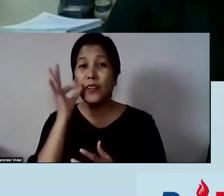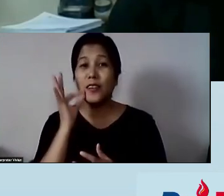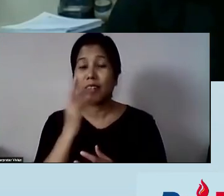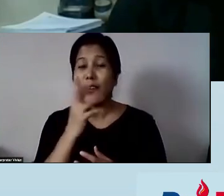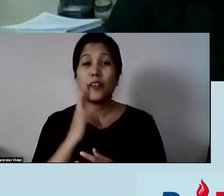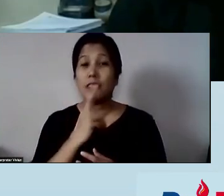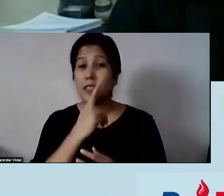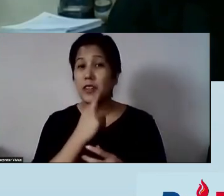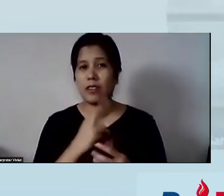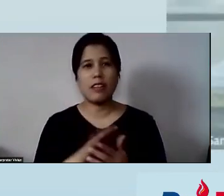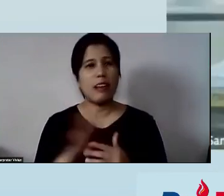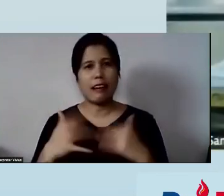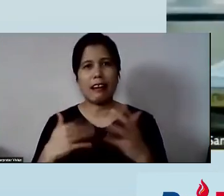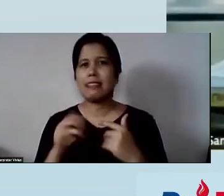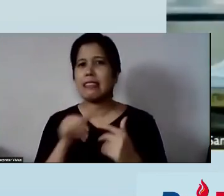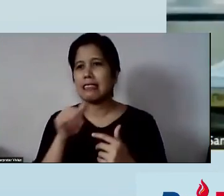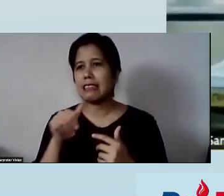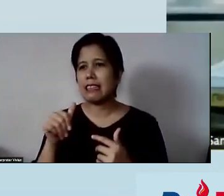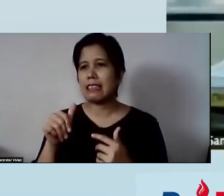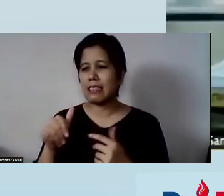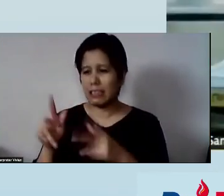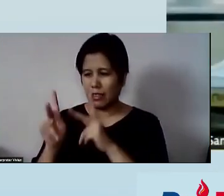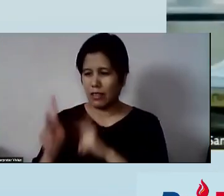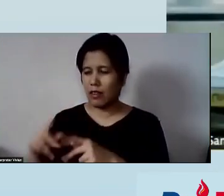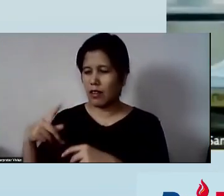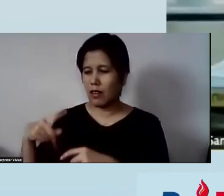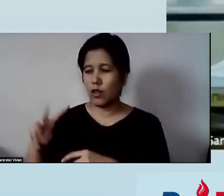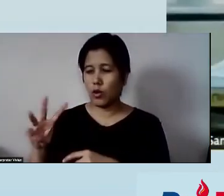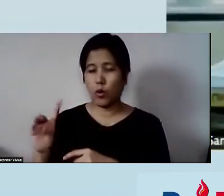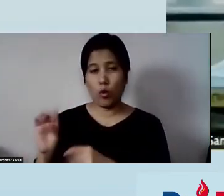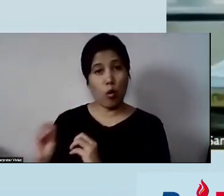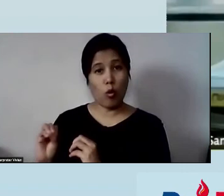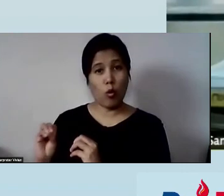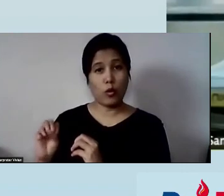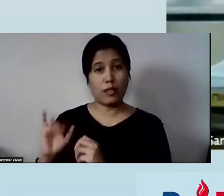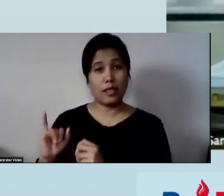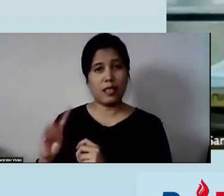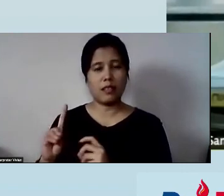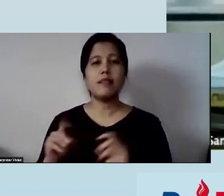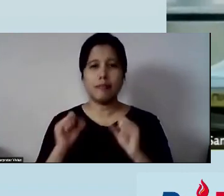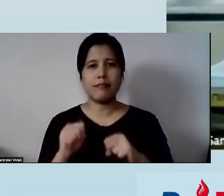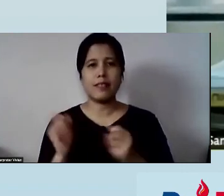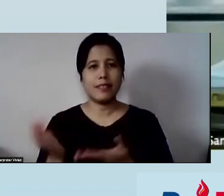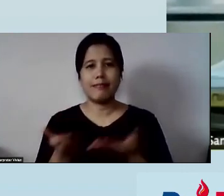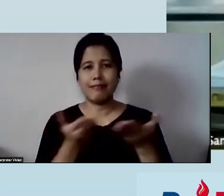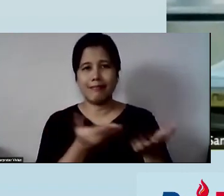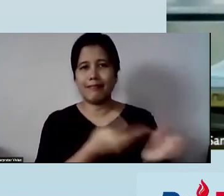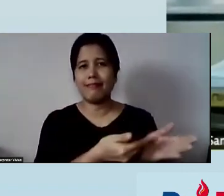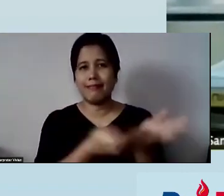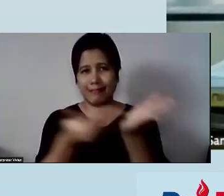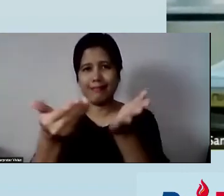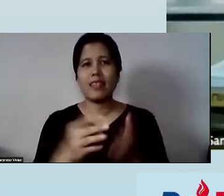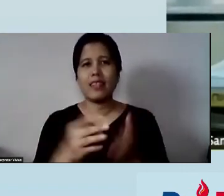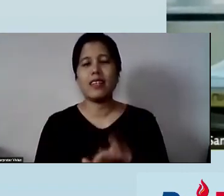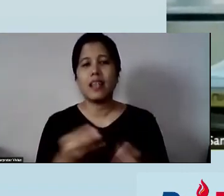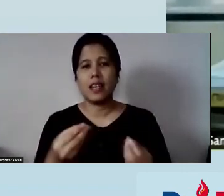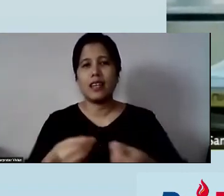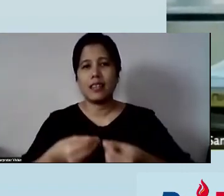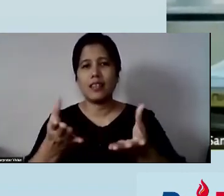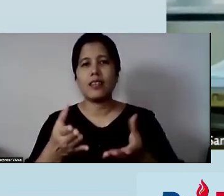nakikita yung PWD, yan, basta pinakita yung PWD ID, they are given 20%